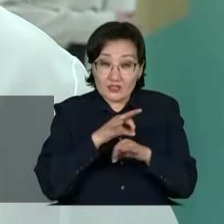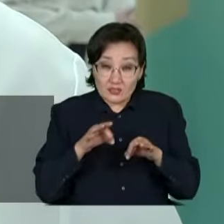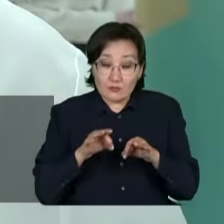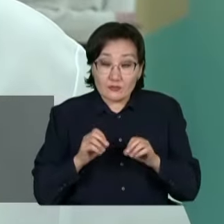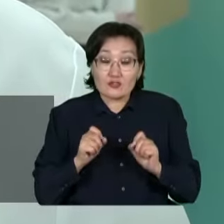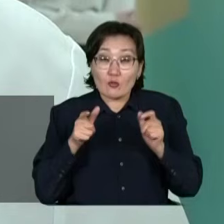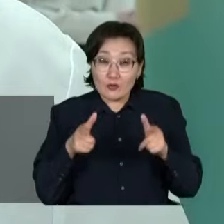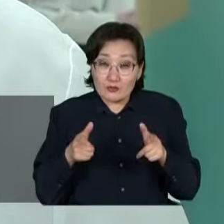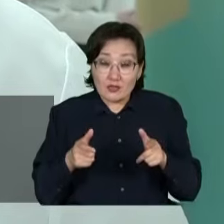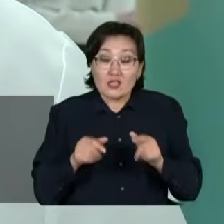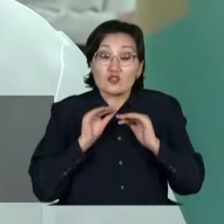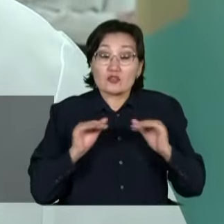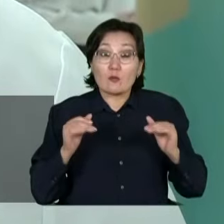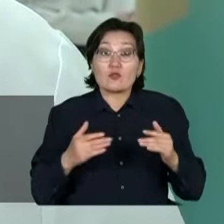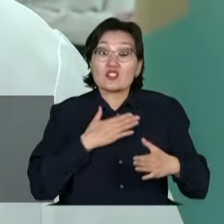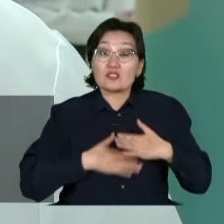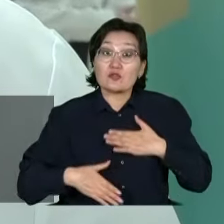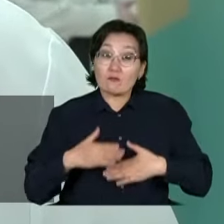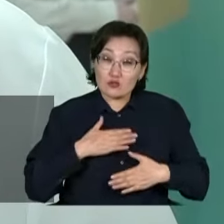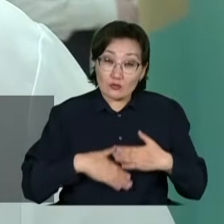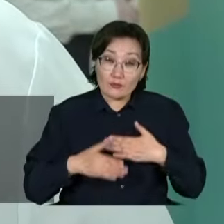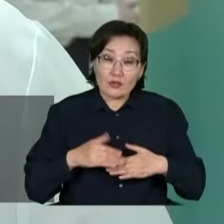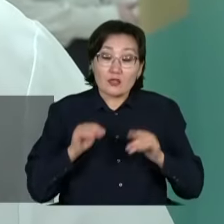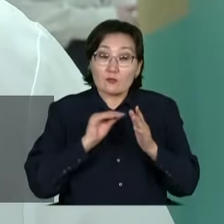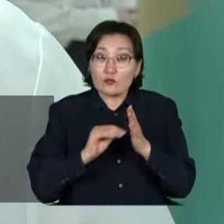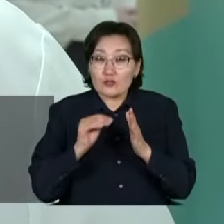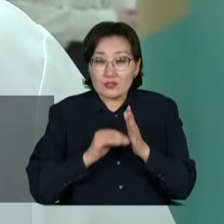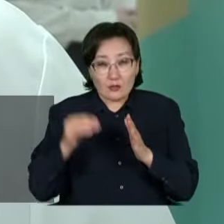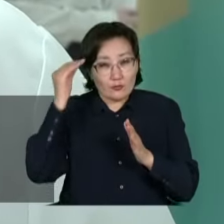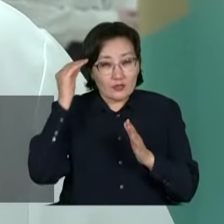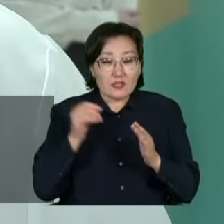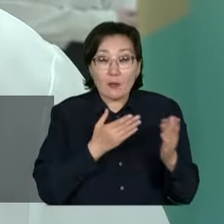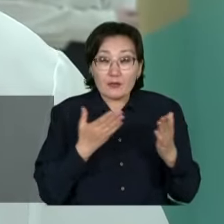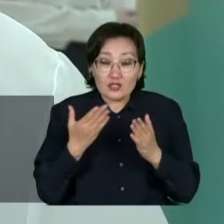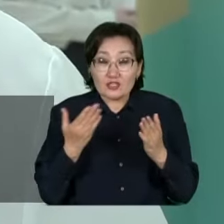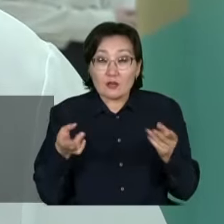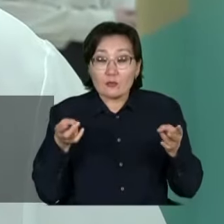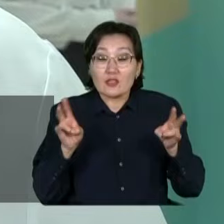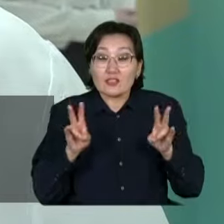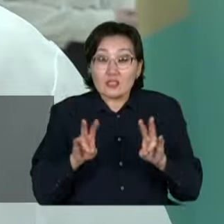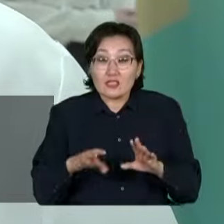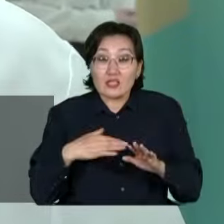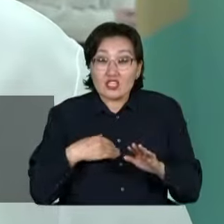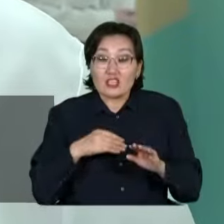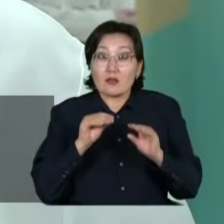менее дети с удовольствием пишут отзывы о прочитанных книгах, оставляют их на нашей доске.